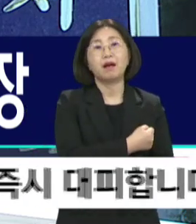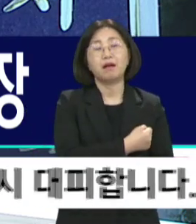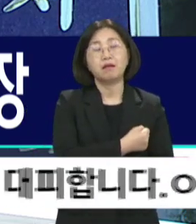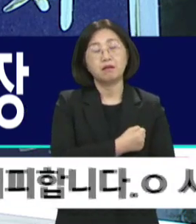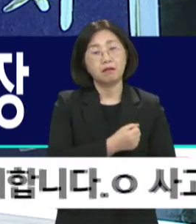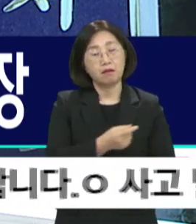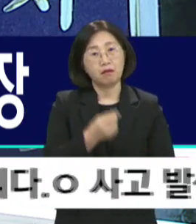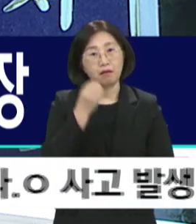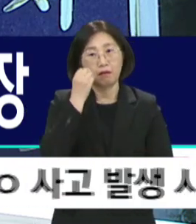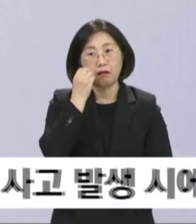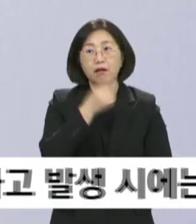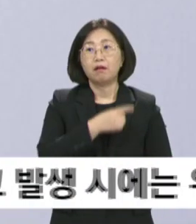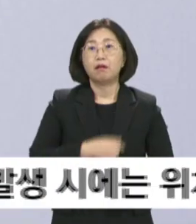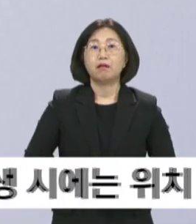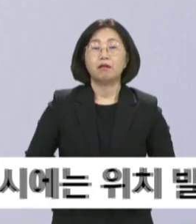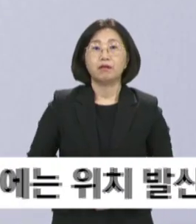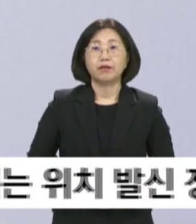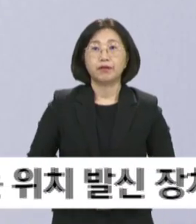보도입니다.